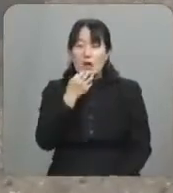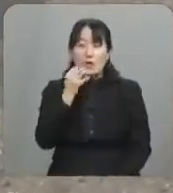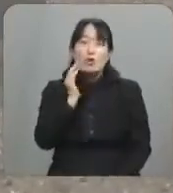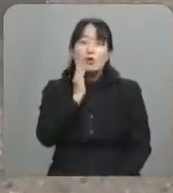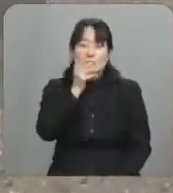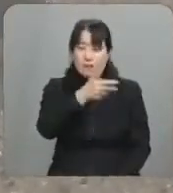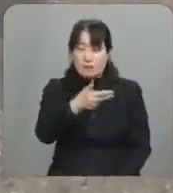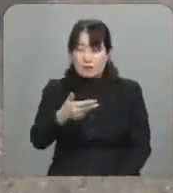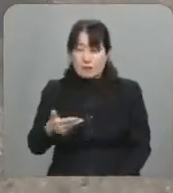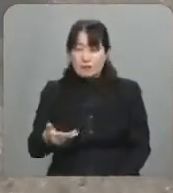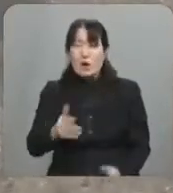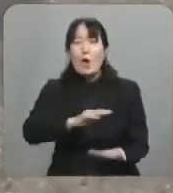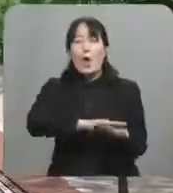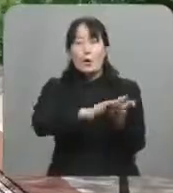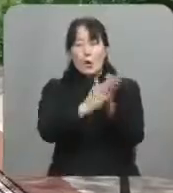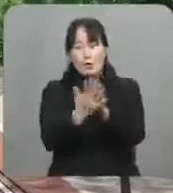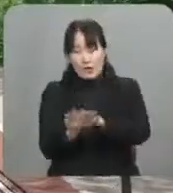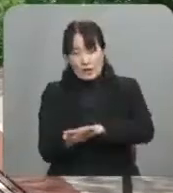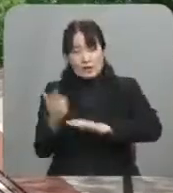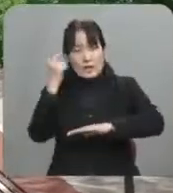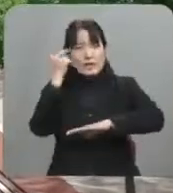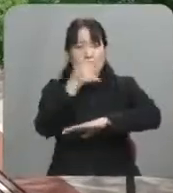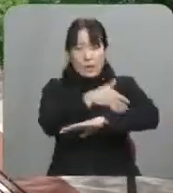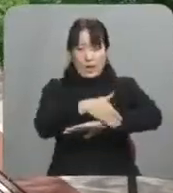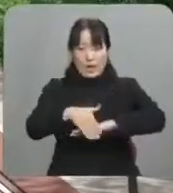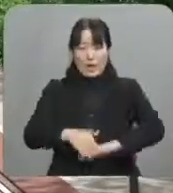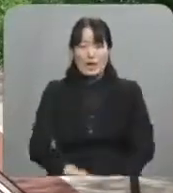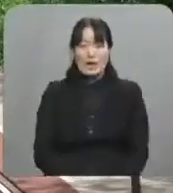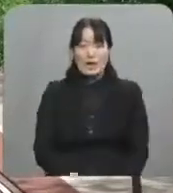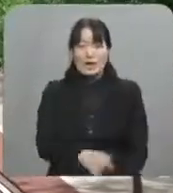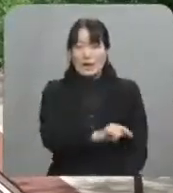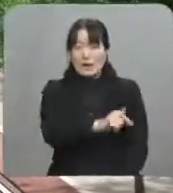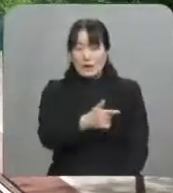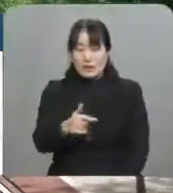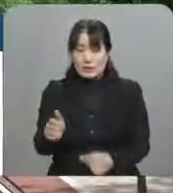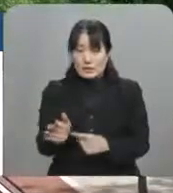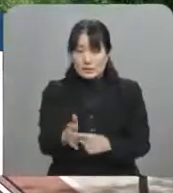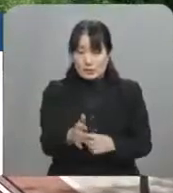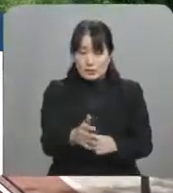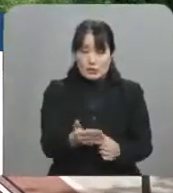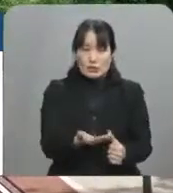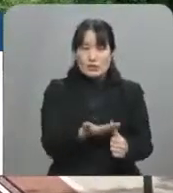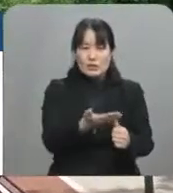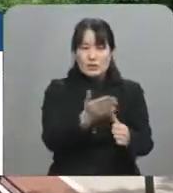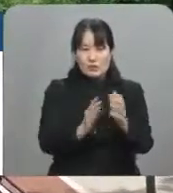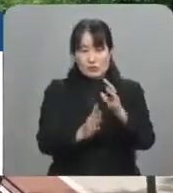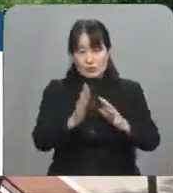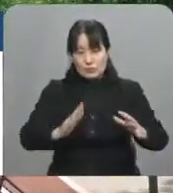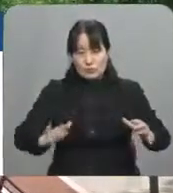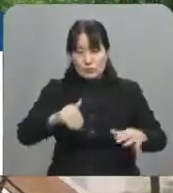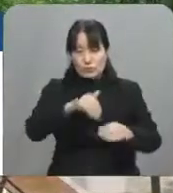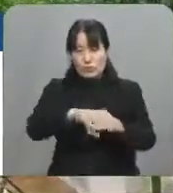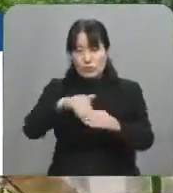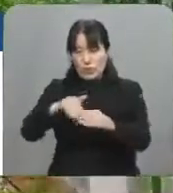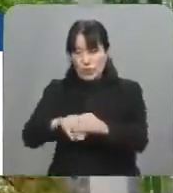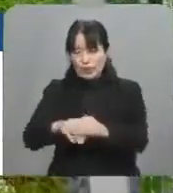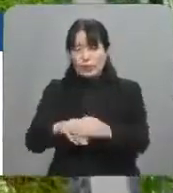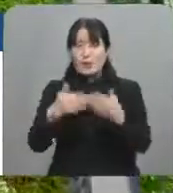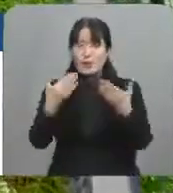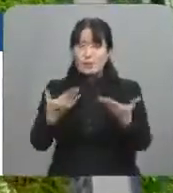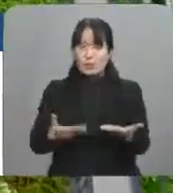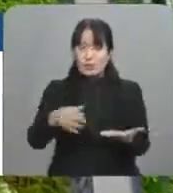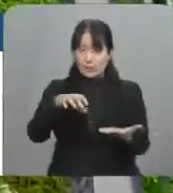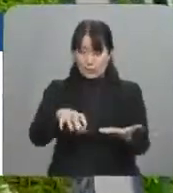친수 공간으로 바꾸겠다는 계획입니다. 다양한 생물 서식처를 조성하여 생태 기능이 향상된 여가 공간을